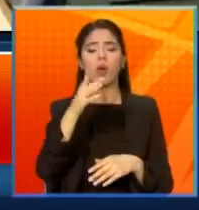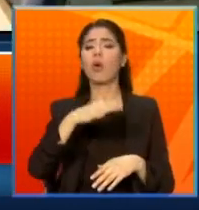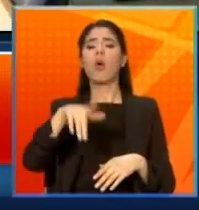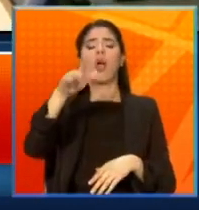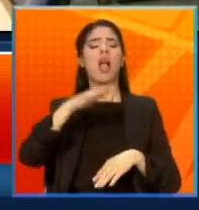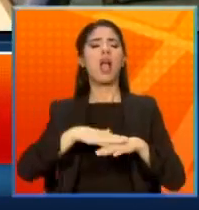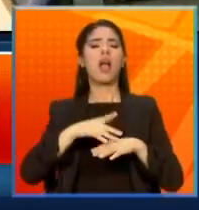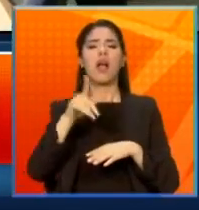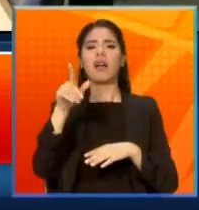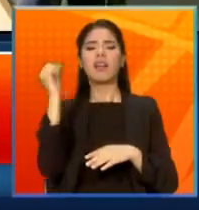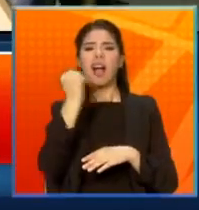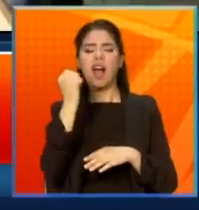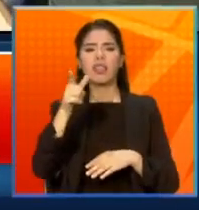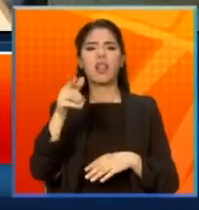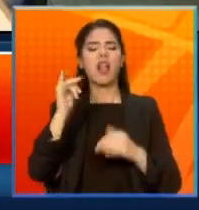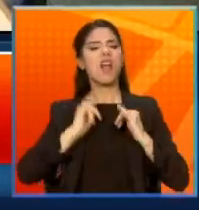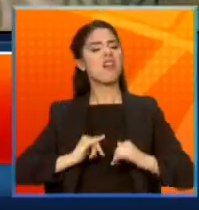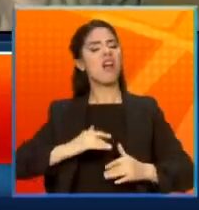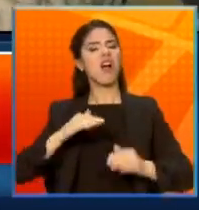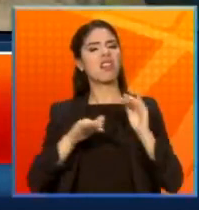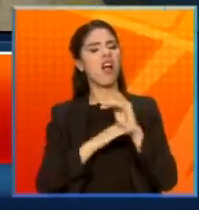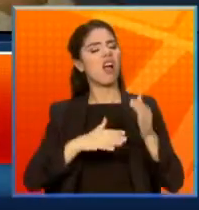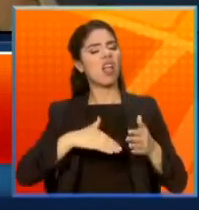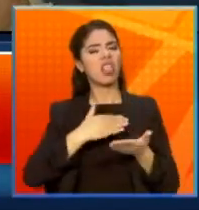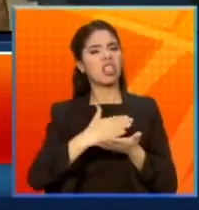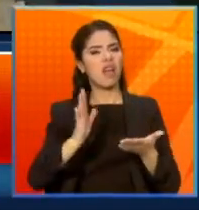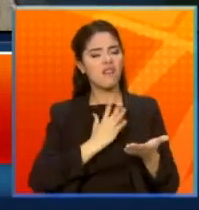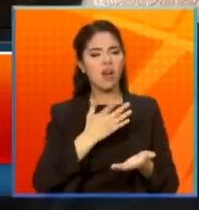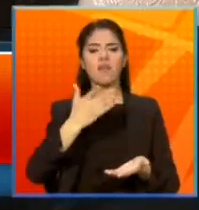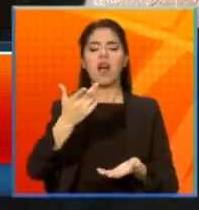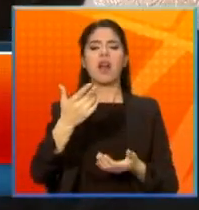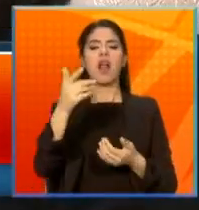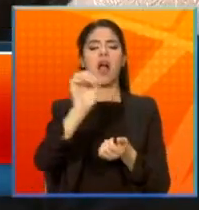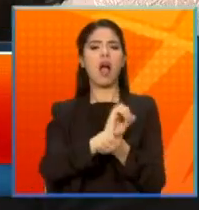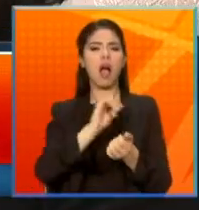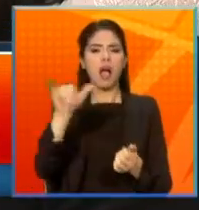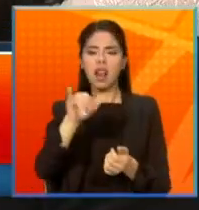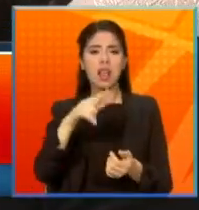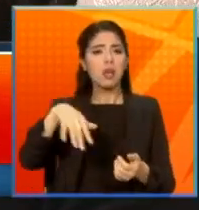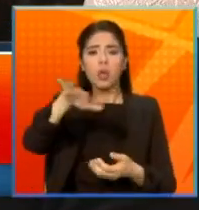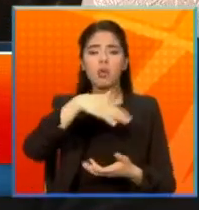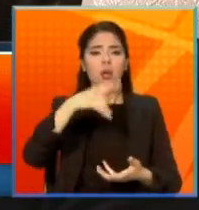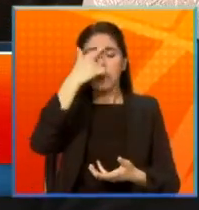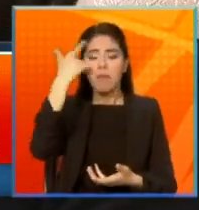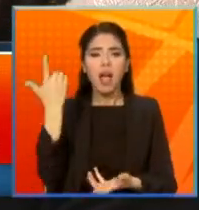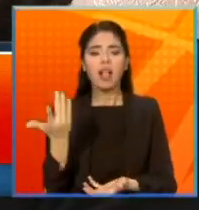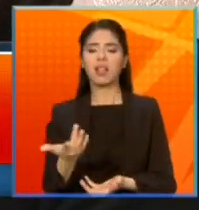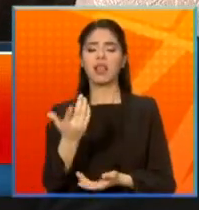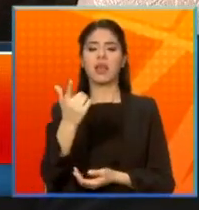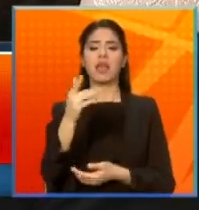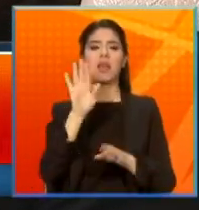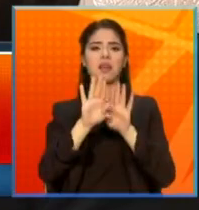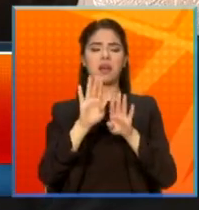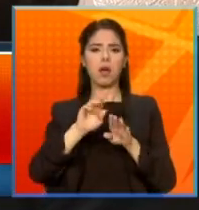kolunu sallaya sallaya, hatta belki de ailenin etrafında dolaşıp durdu. Kapıda hiçbir zorlanma yok ve benim